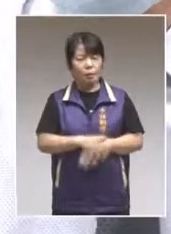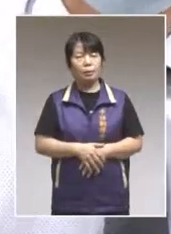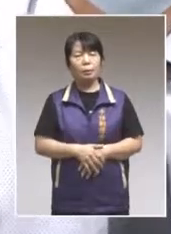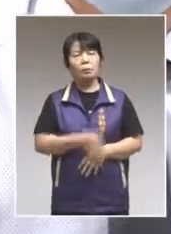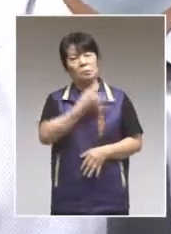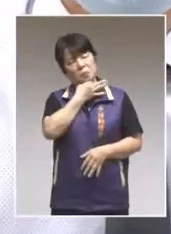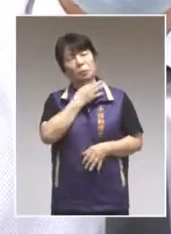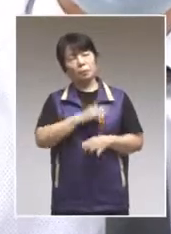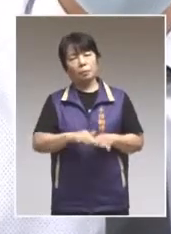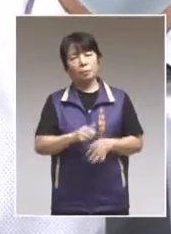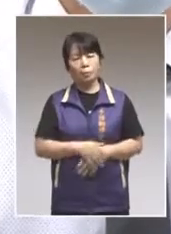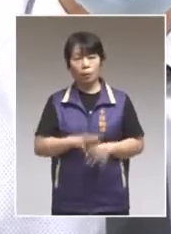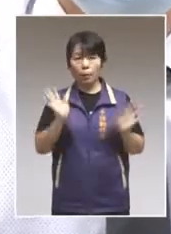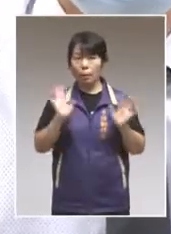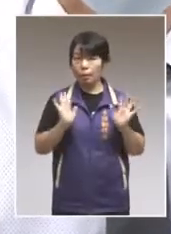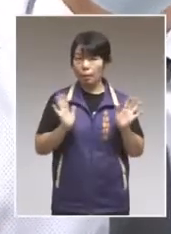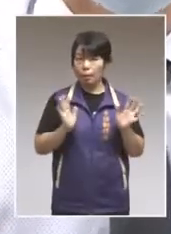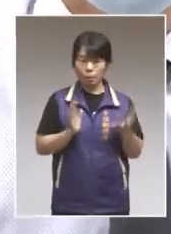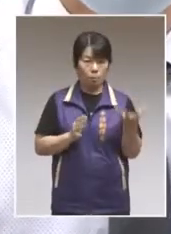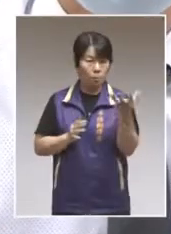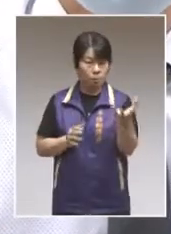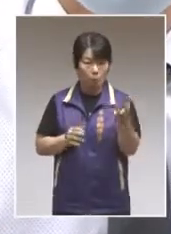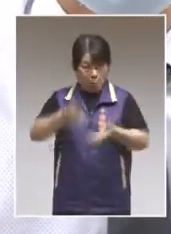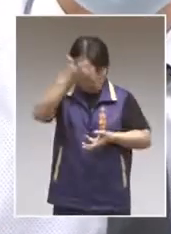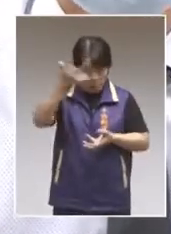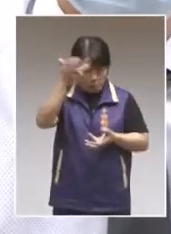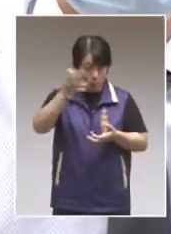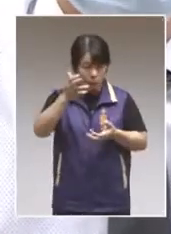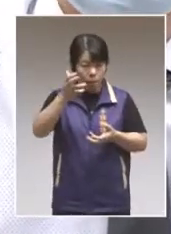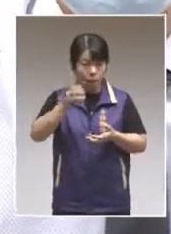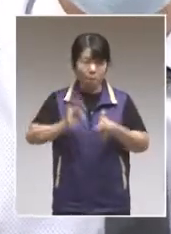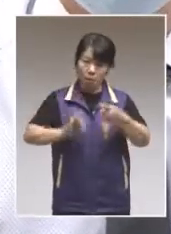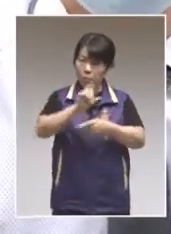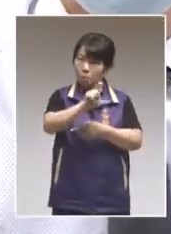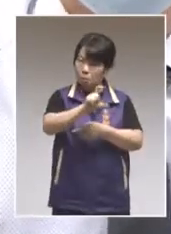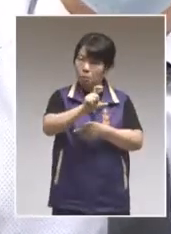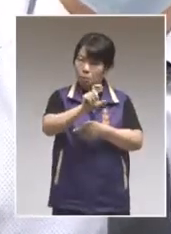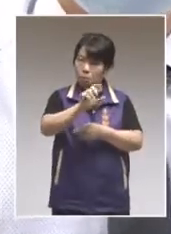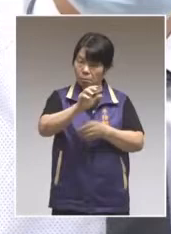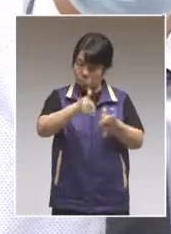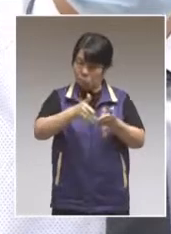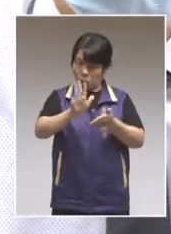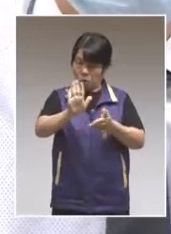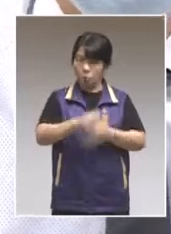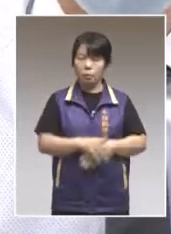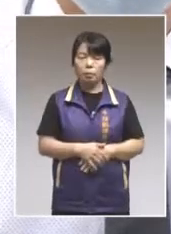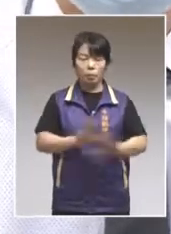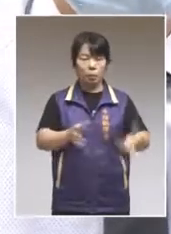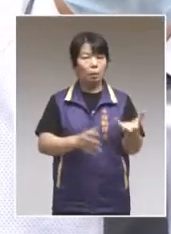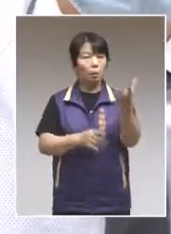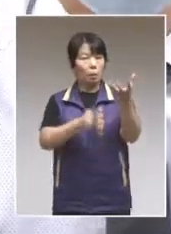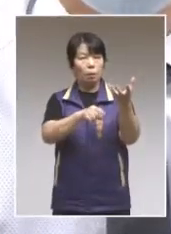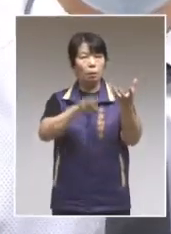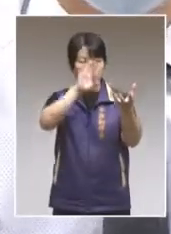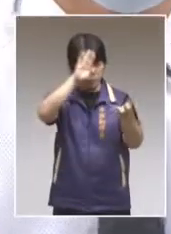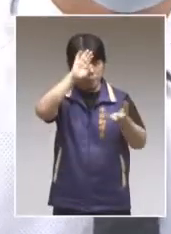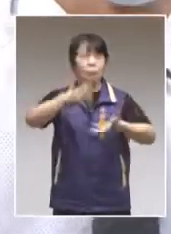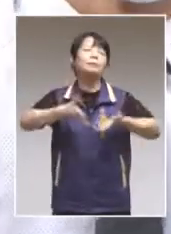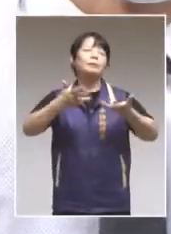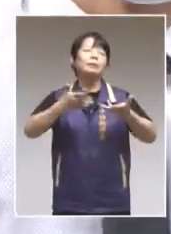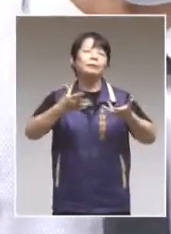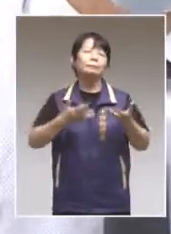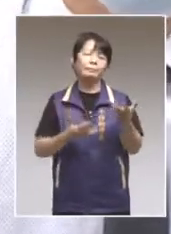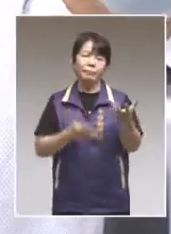看得到说儿童绝大多虽然发烧的比例高达六成，不过儿童绝大多数都是轻症，都